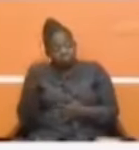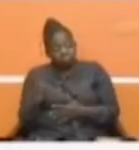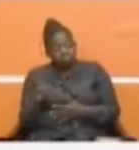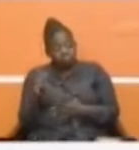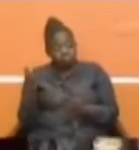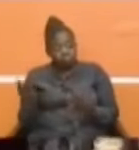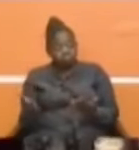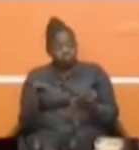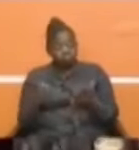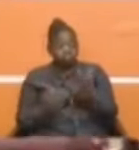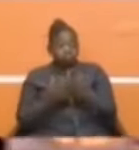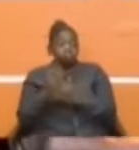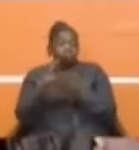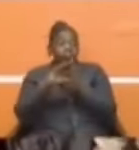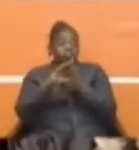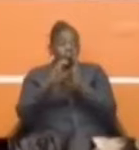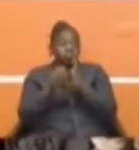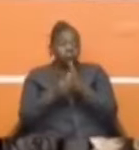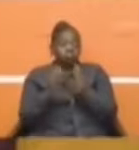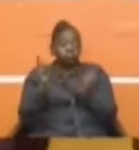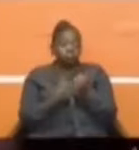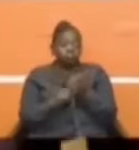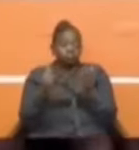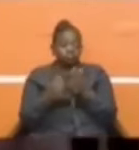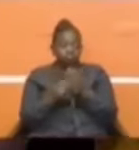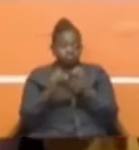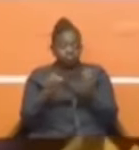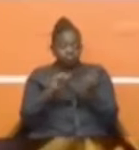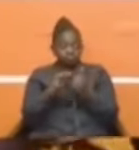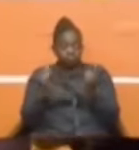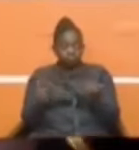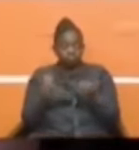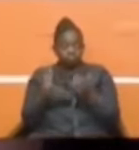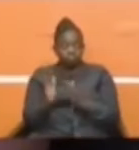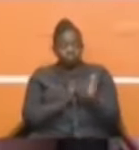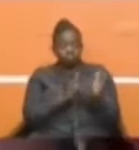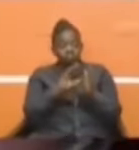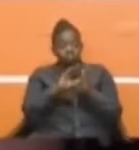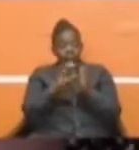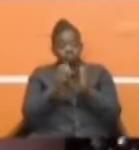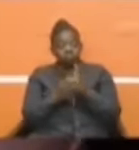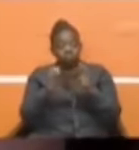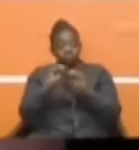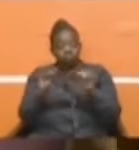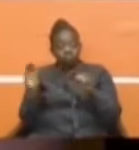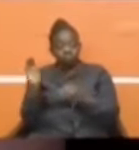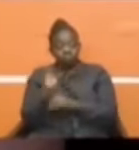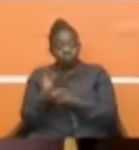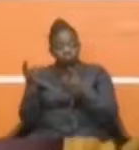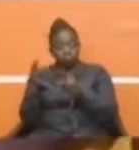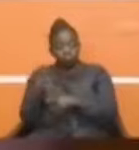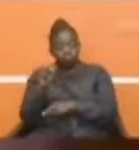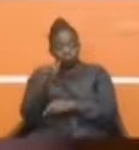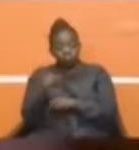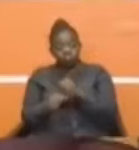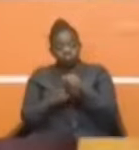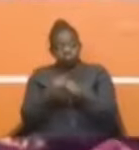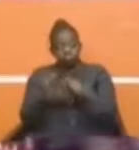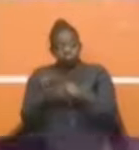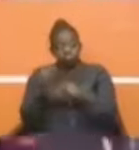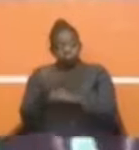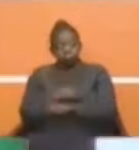essomero wayitaka mu insuwalensi tofuna buzibu bwonna empaka zina ziteekebwa ab'insuwalensi training college zibeera buli mwaka ng'essomero